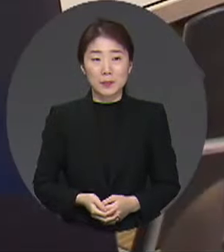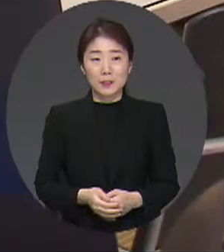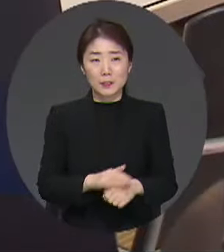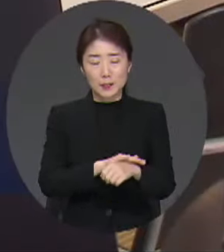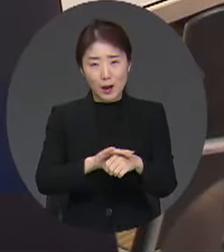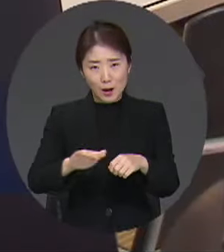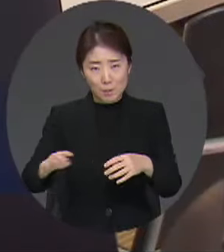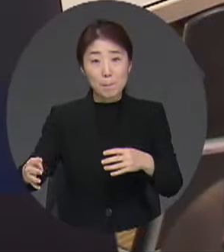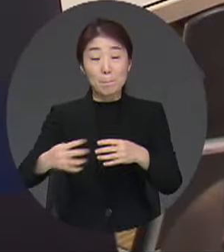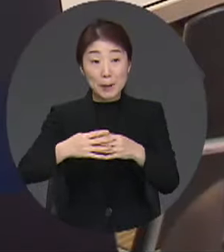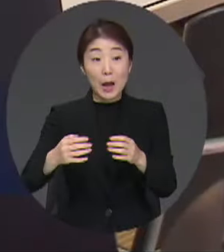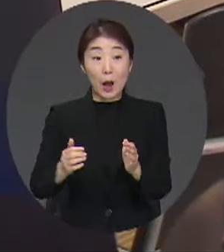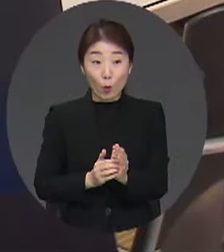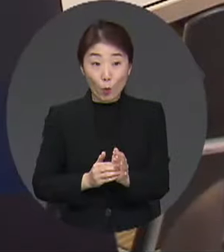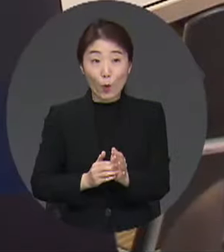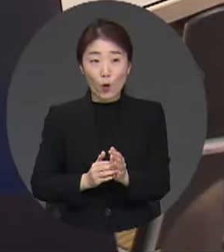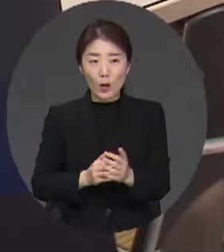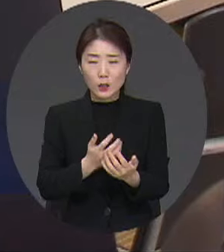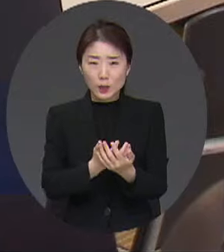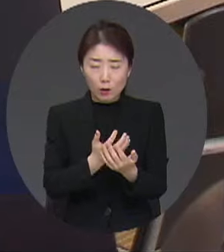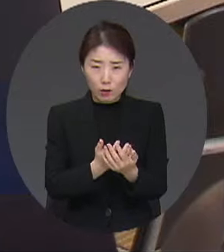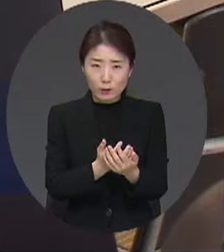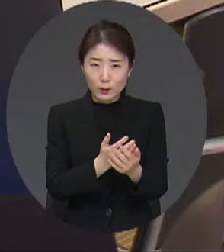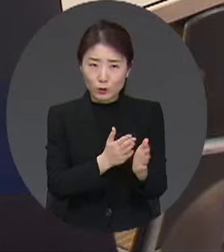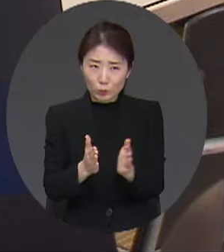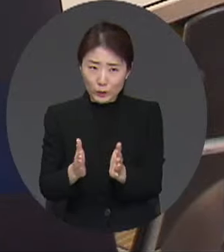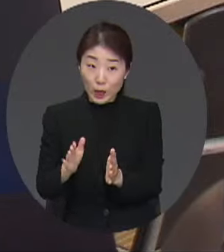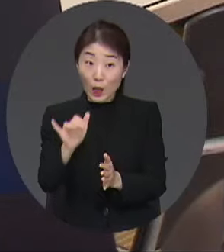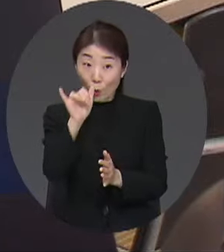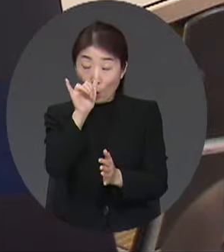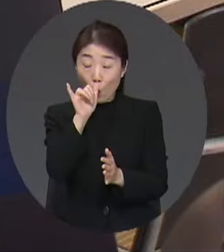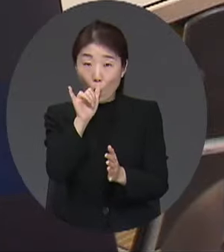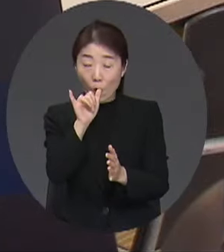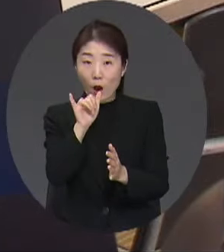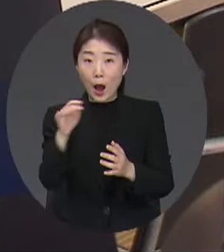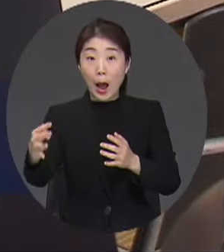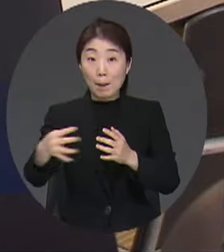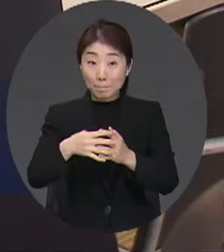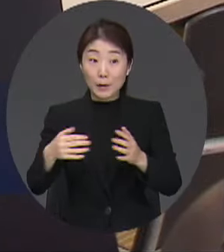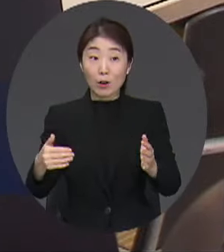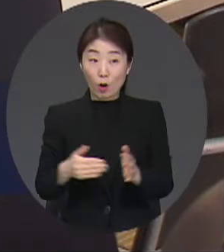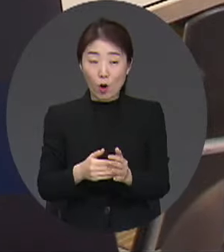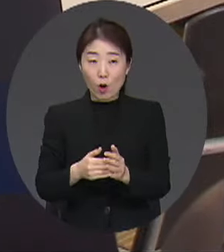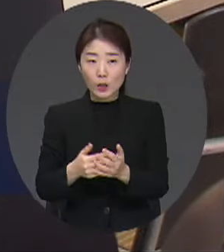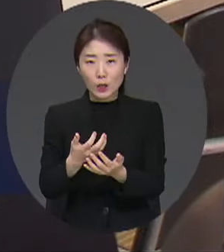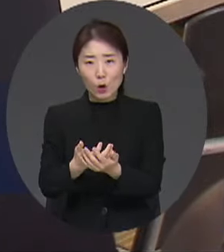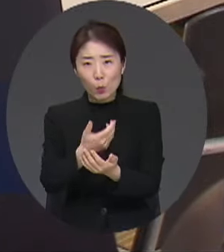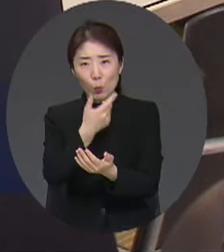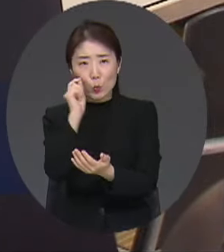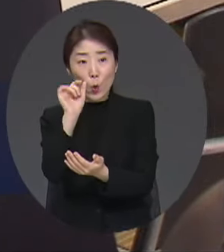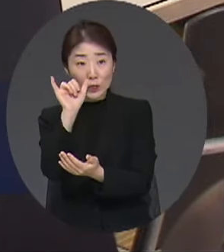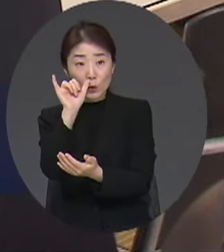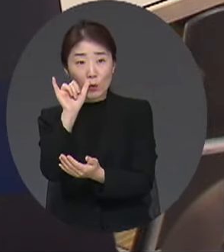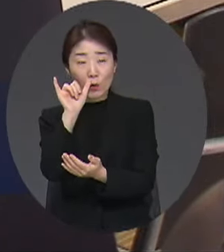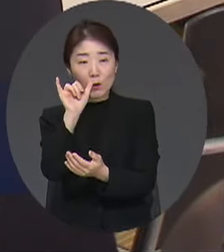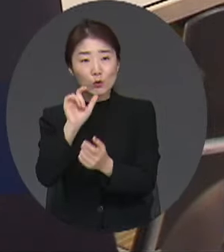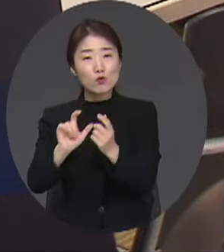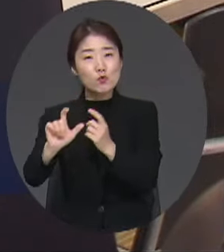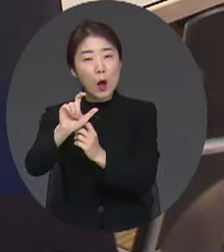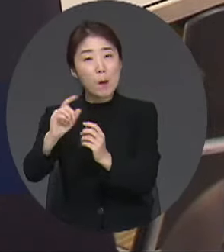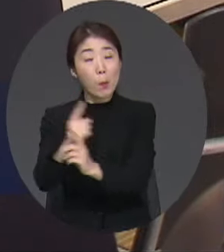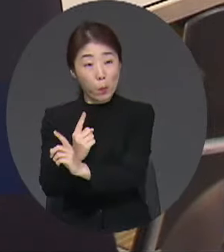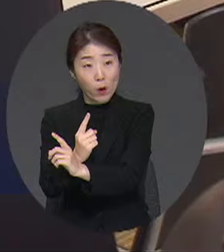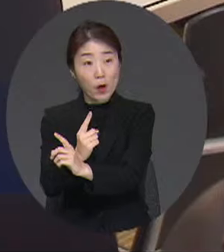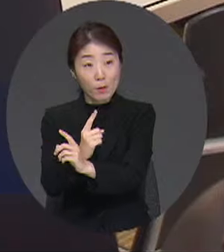부분이 있고 그 자료를 충실하게 제공한 부분은 합의가 완료되었고 자료가 좀 미비한 부분에 대해서는 추가